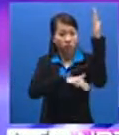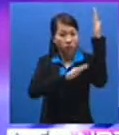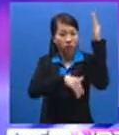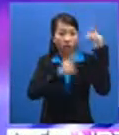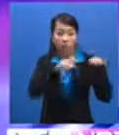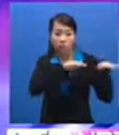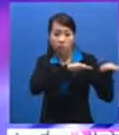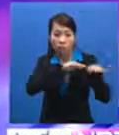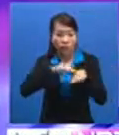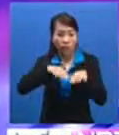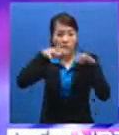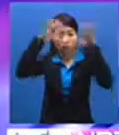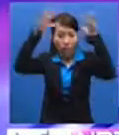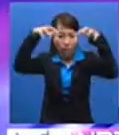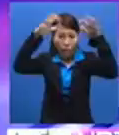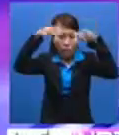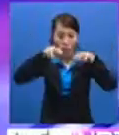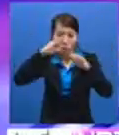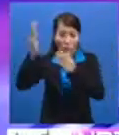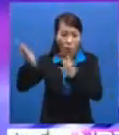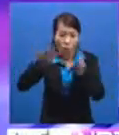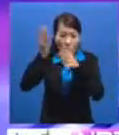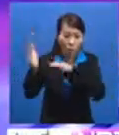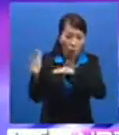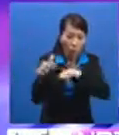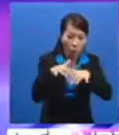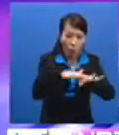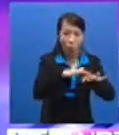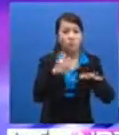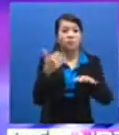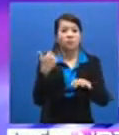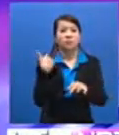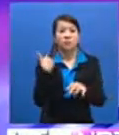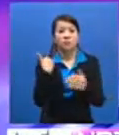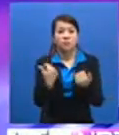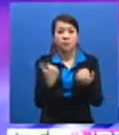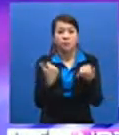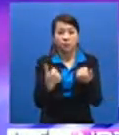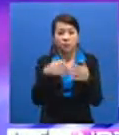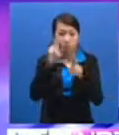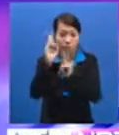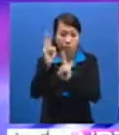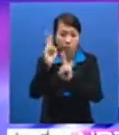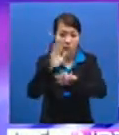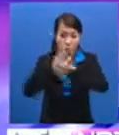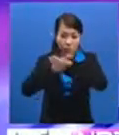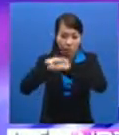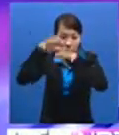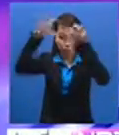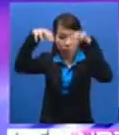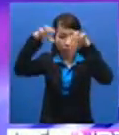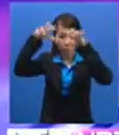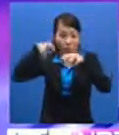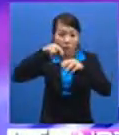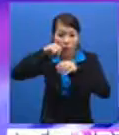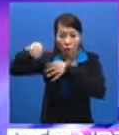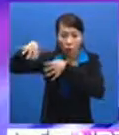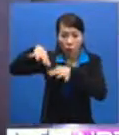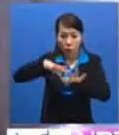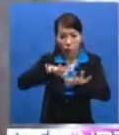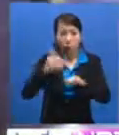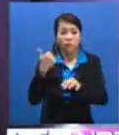เตรยมรบมอฝนตกหนักและคลนลมแรงใช่ง 1-2 วันนี้เพื่อนที่เสียงภายใหฟาระหวงน้ำท่มชะพลนและน้ำป่าหลายหลาก